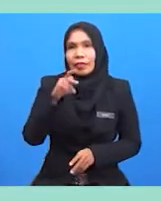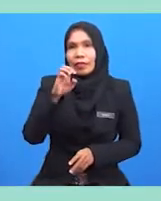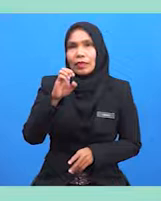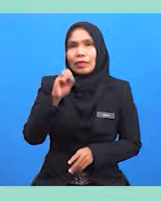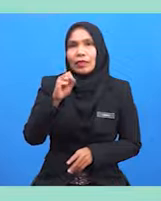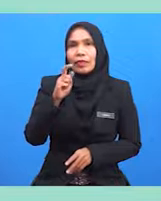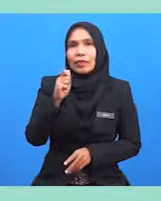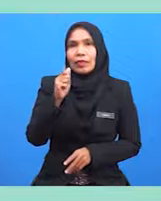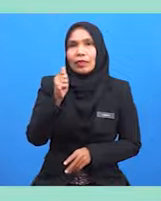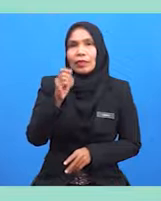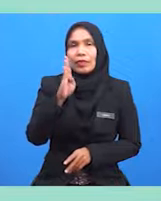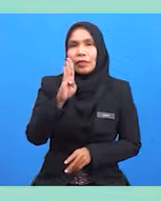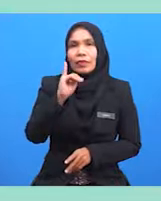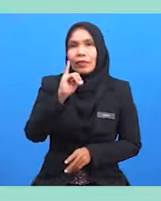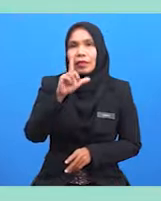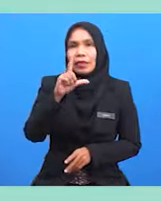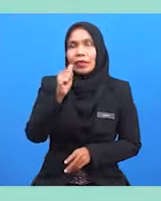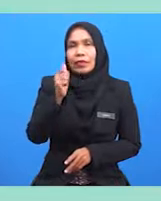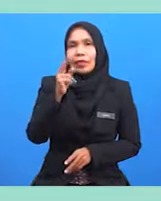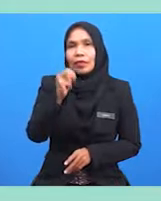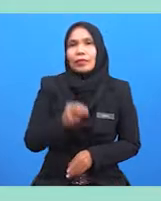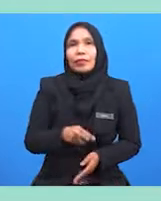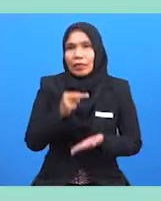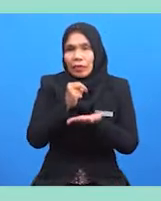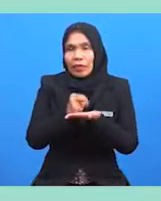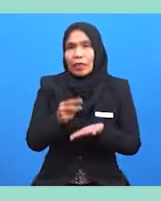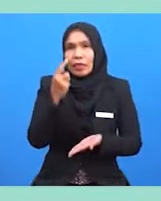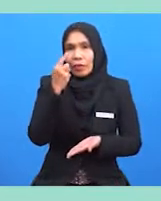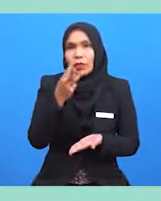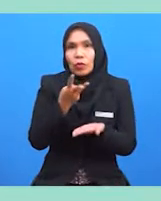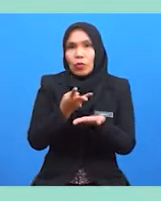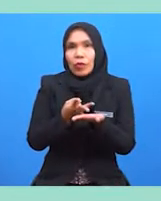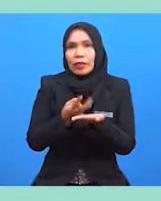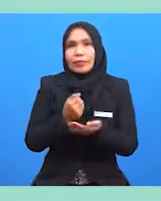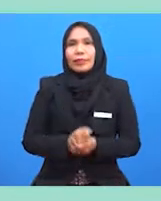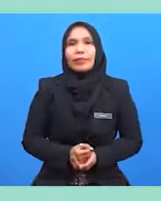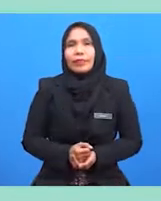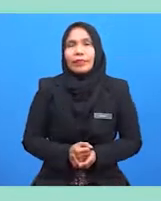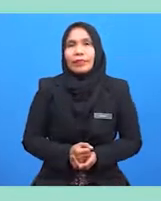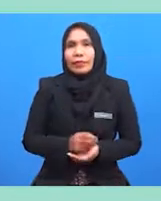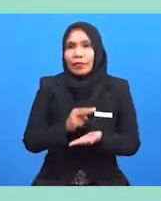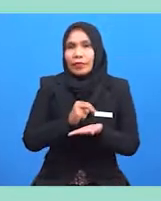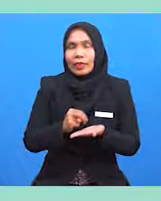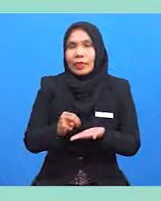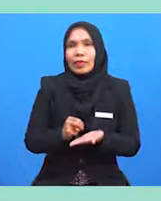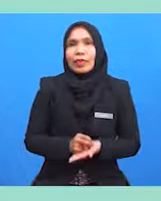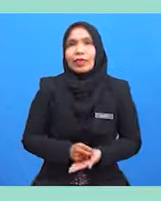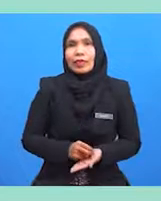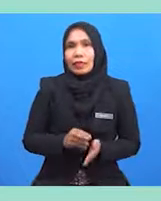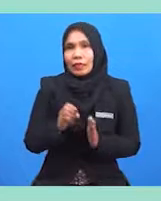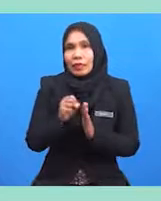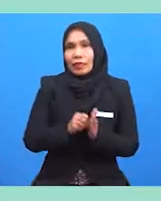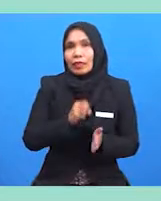Untuk makluman murid-murid sekalian, sebenarnya nilai sesuatu wang boleh diukur